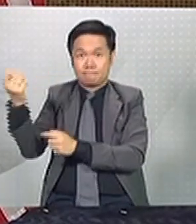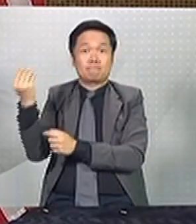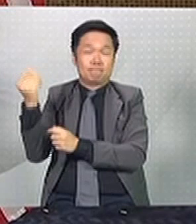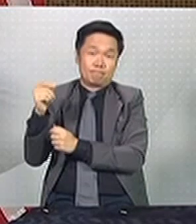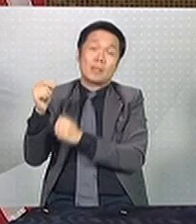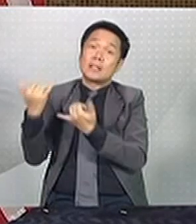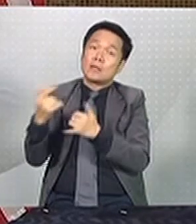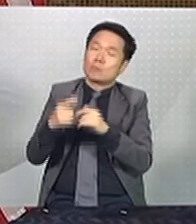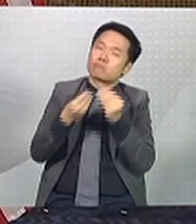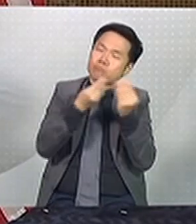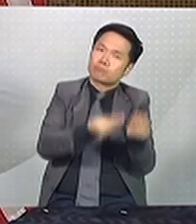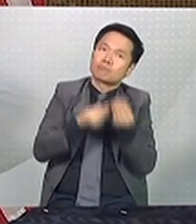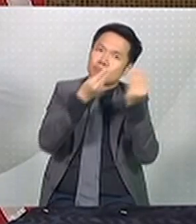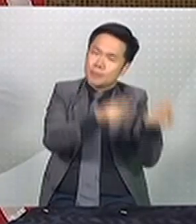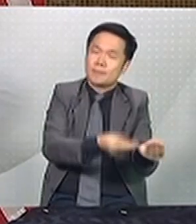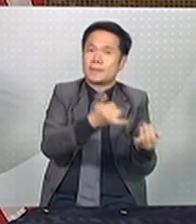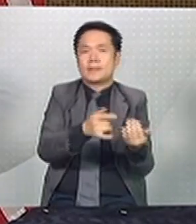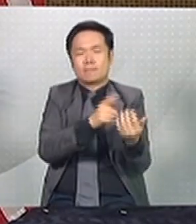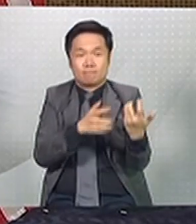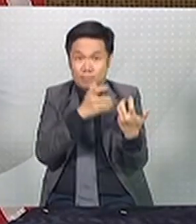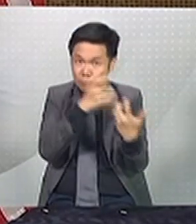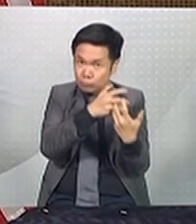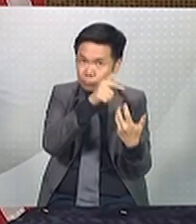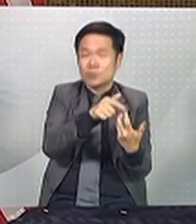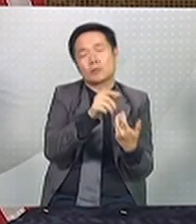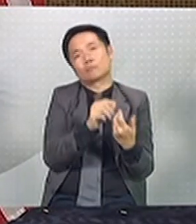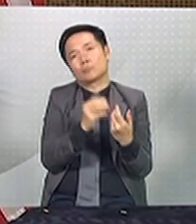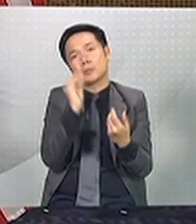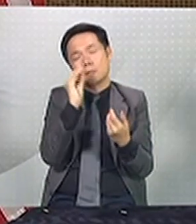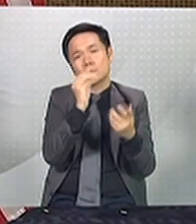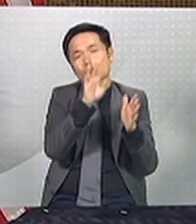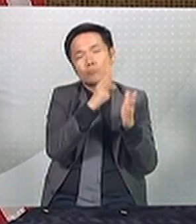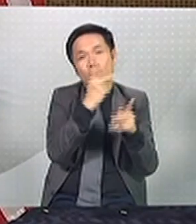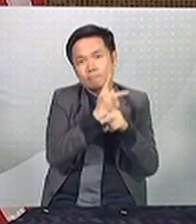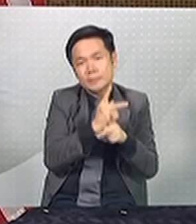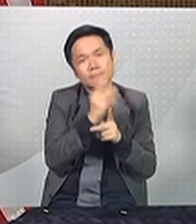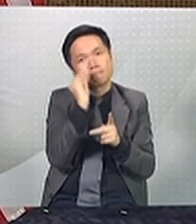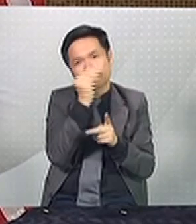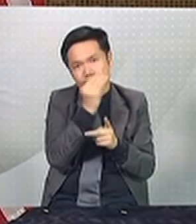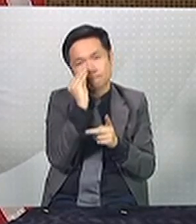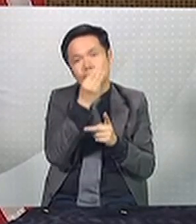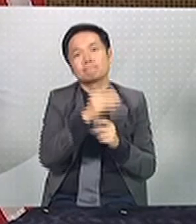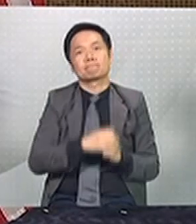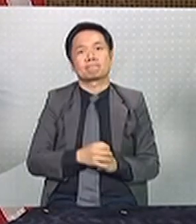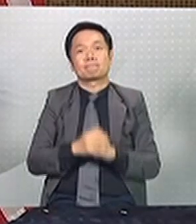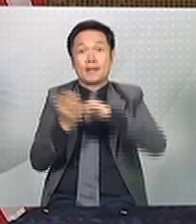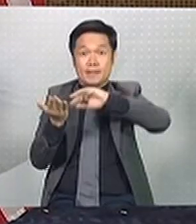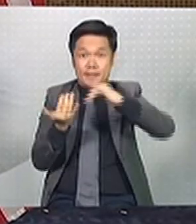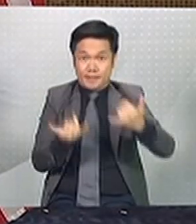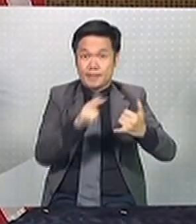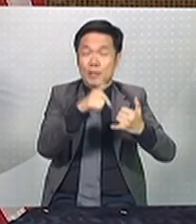pada kadar yang berpatutan. Fasa pertama yang melibatkan kerjasama antara Bank Islam Malaysia